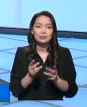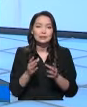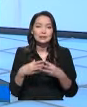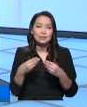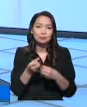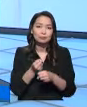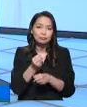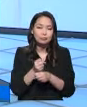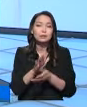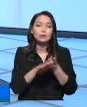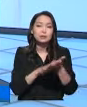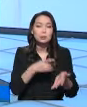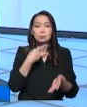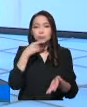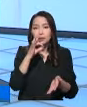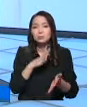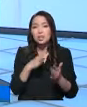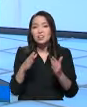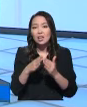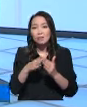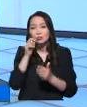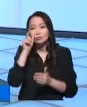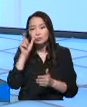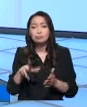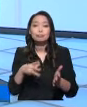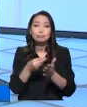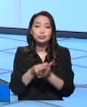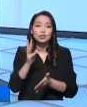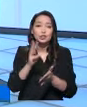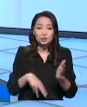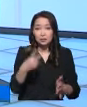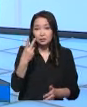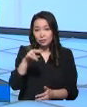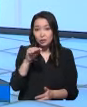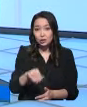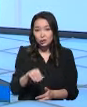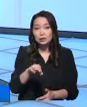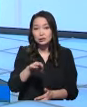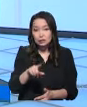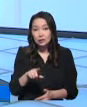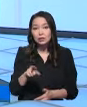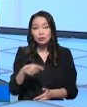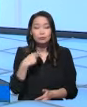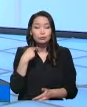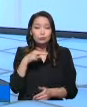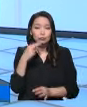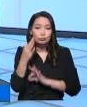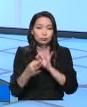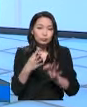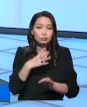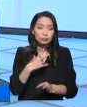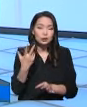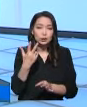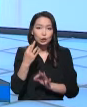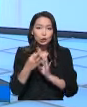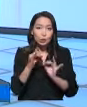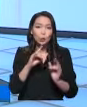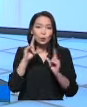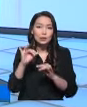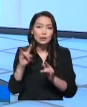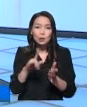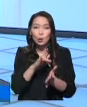написала заявление в полицию. Домашний тиран заплатил штраф 20 тысяч тенге, отсидел трое суток и уехал из города. Этой